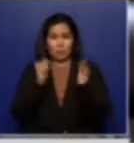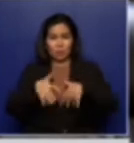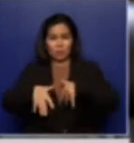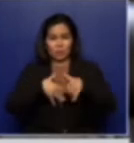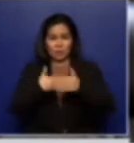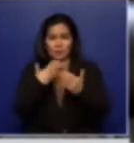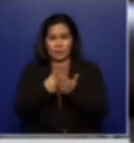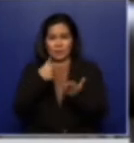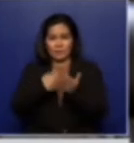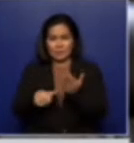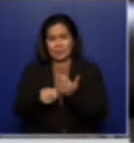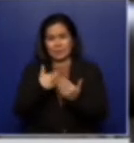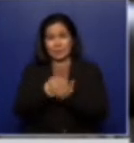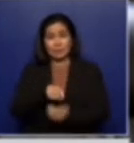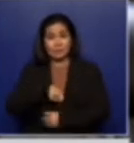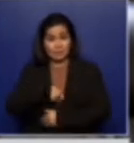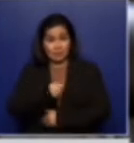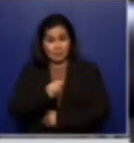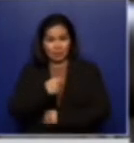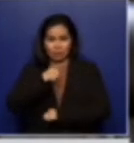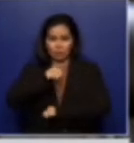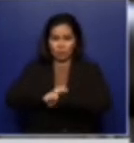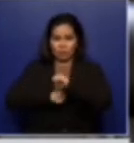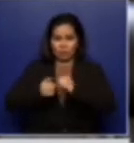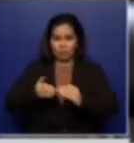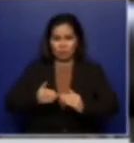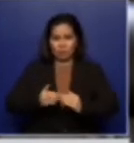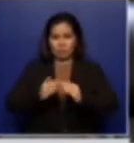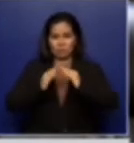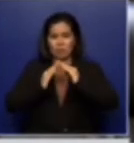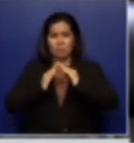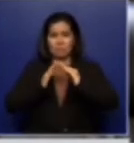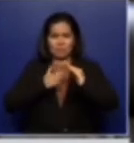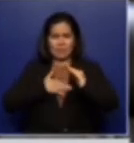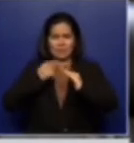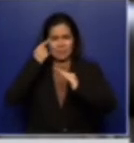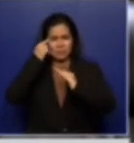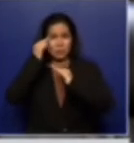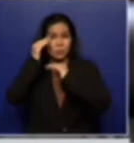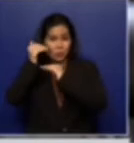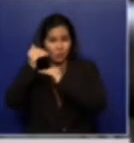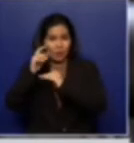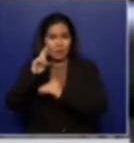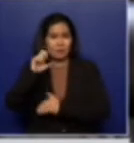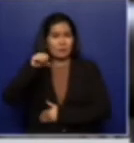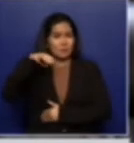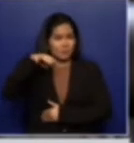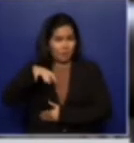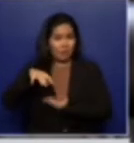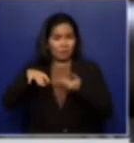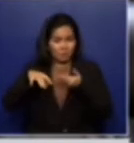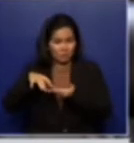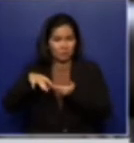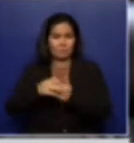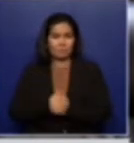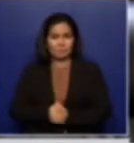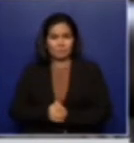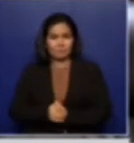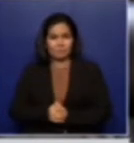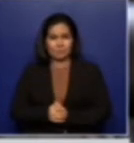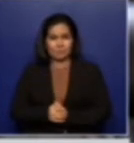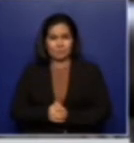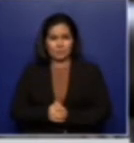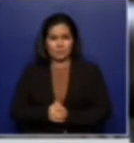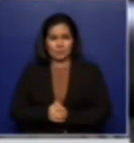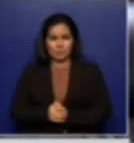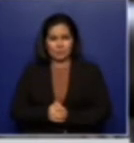าษีมาใช้ในการก่อสร้างผมหวังเหลือเกินนะครับว่าสภาแห่งนี้นั้นจะใช้ในการ